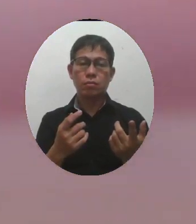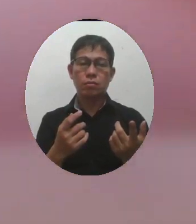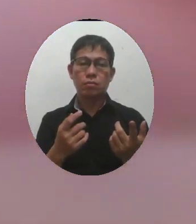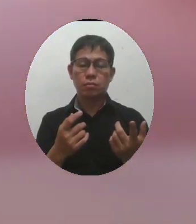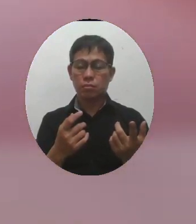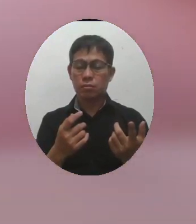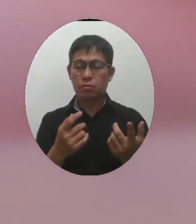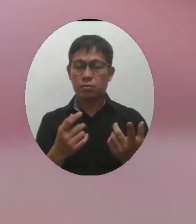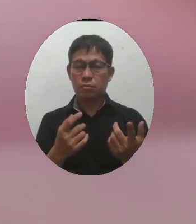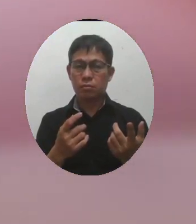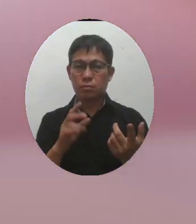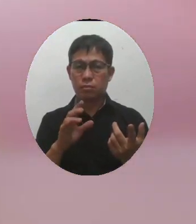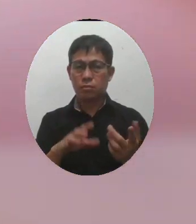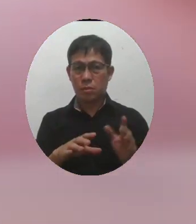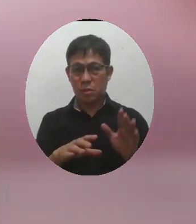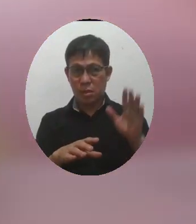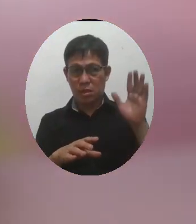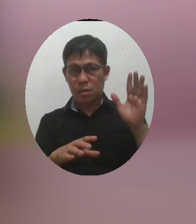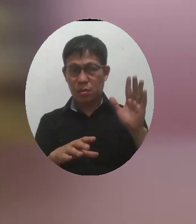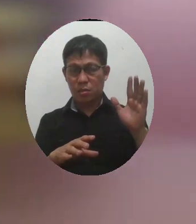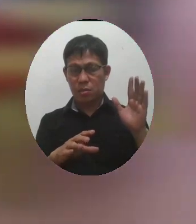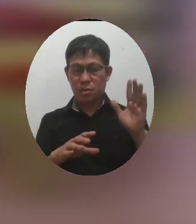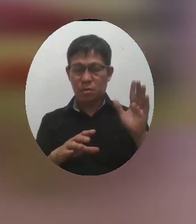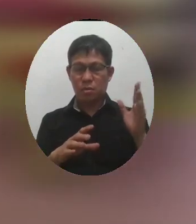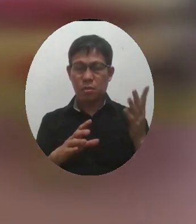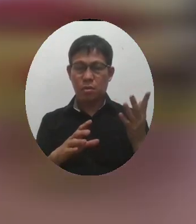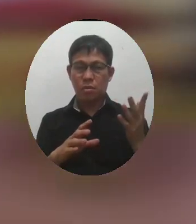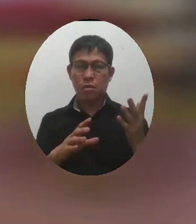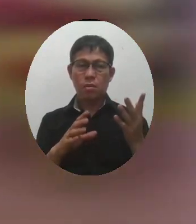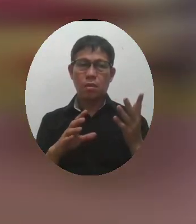Taas mo, taas mo kamay mo. Ganun. Taas, taas. Ayan.